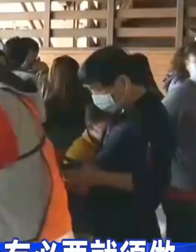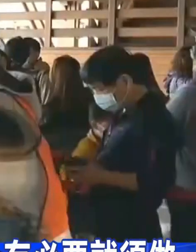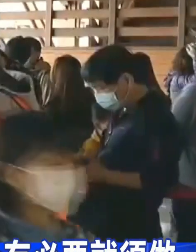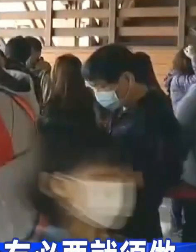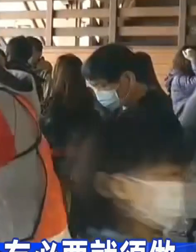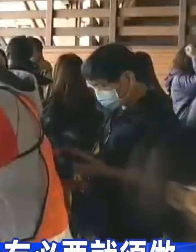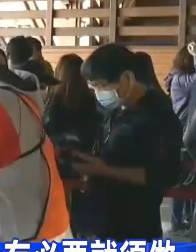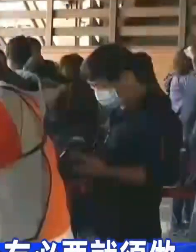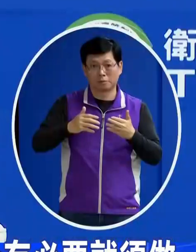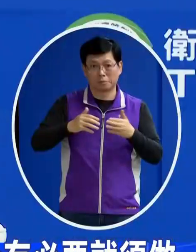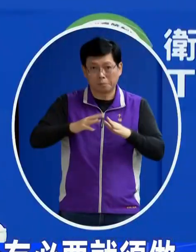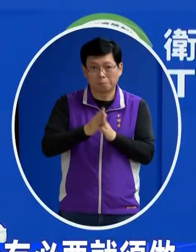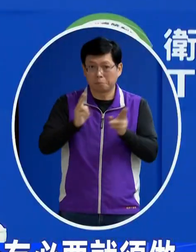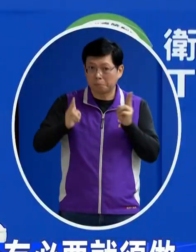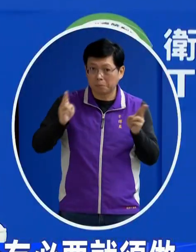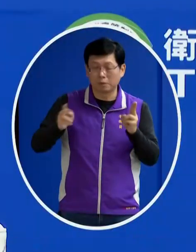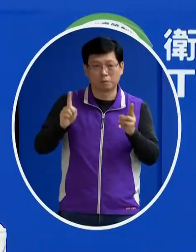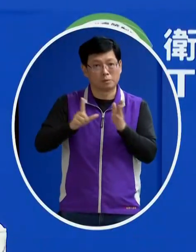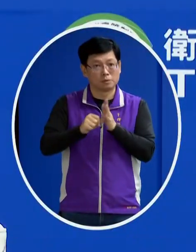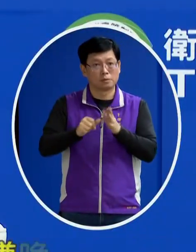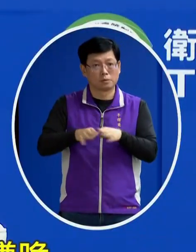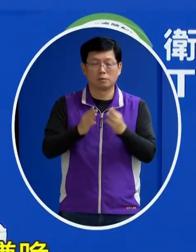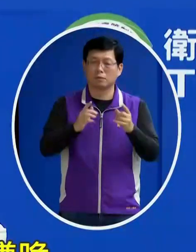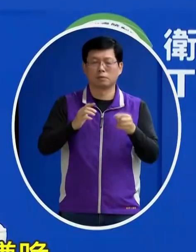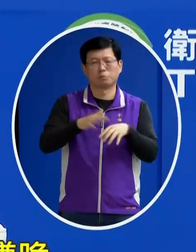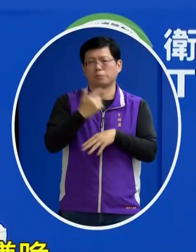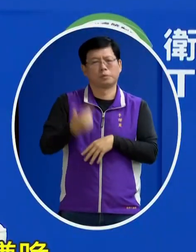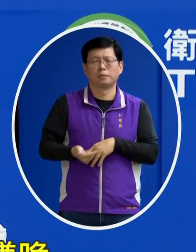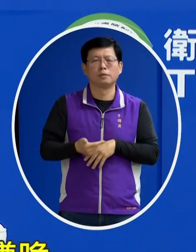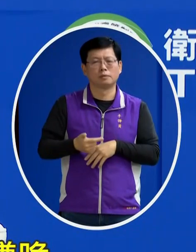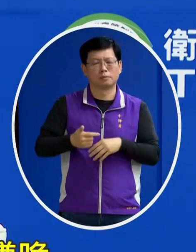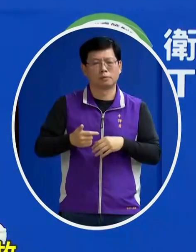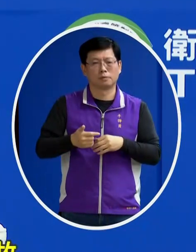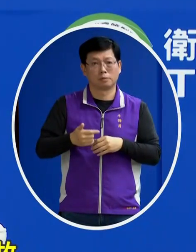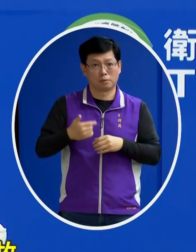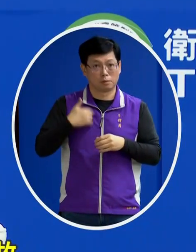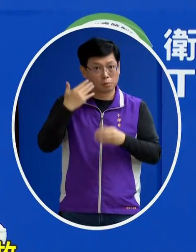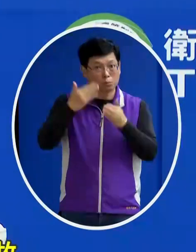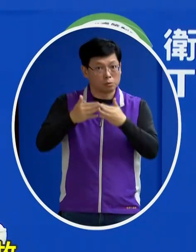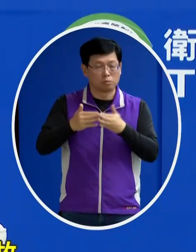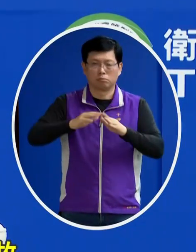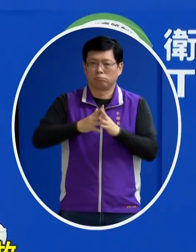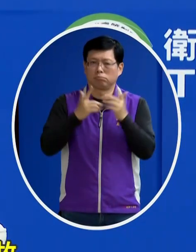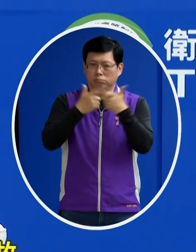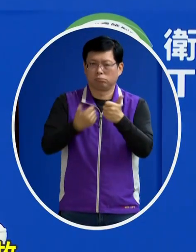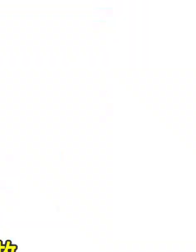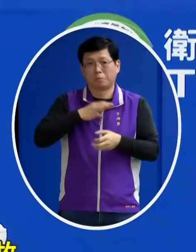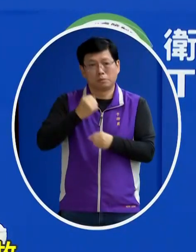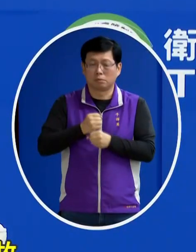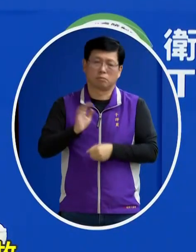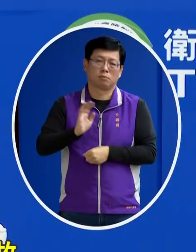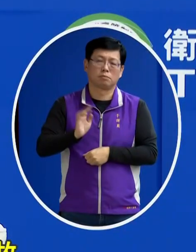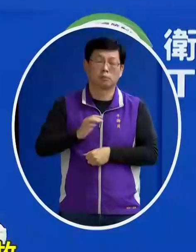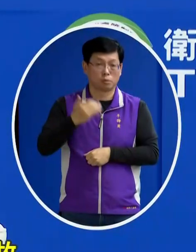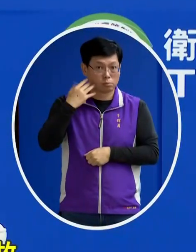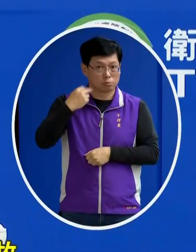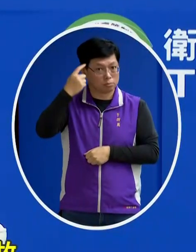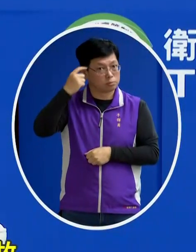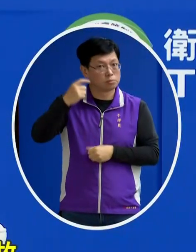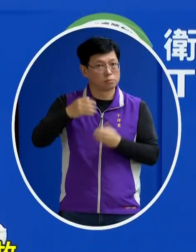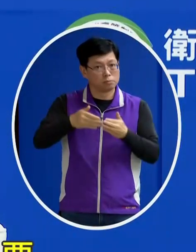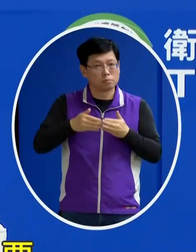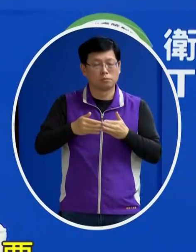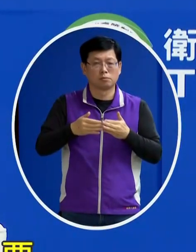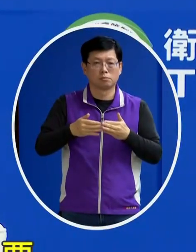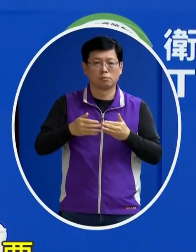疑会不会太慢？ 什么时间开始都不嫌晚呐、那有必要我们就必须要做，只要我们认为有必